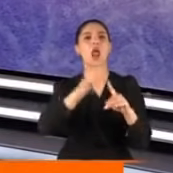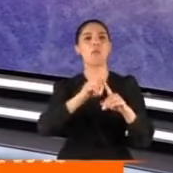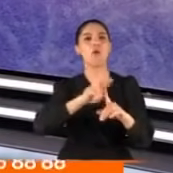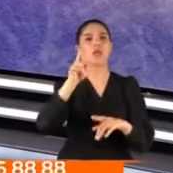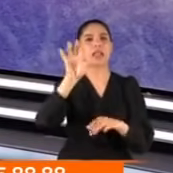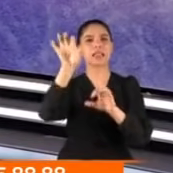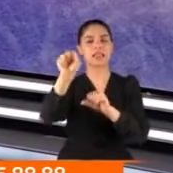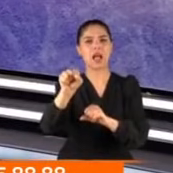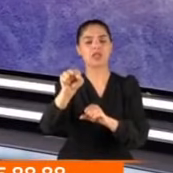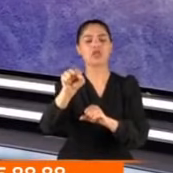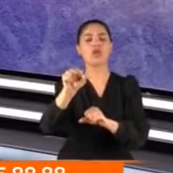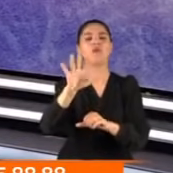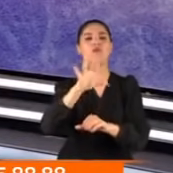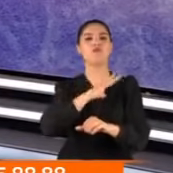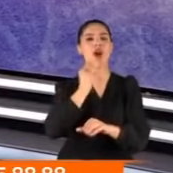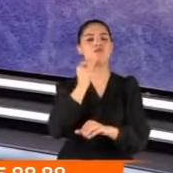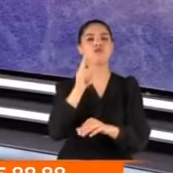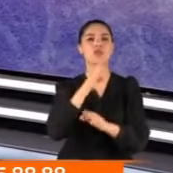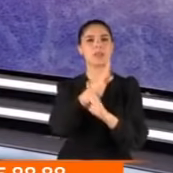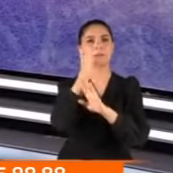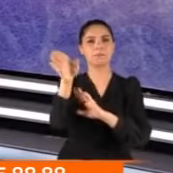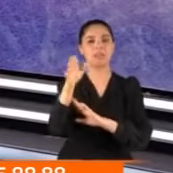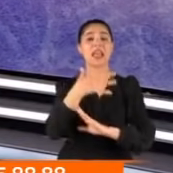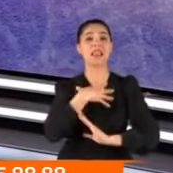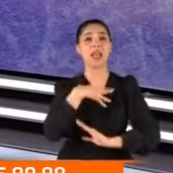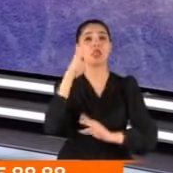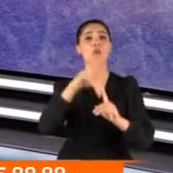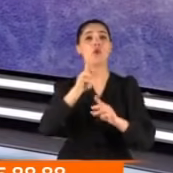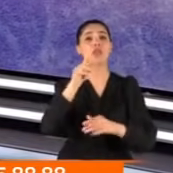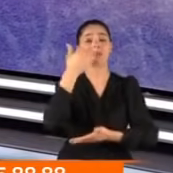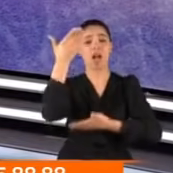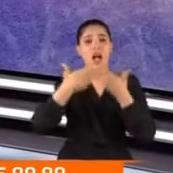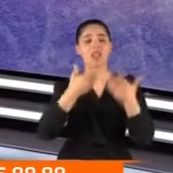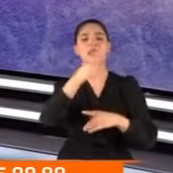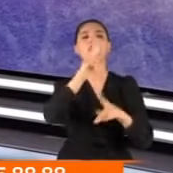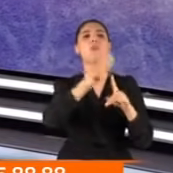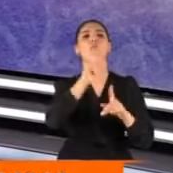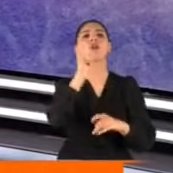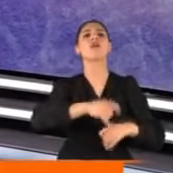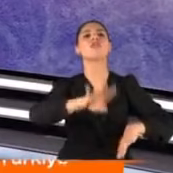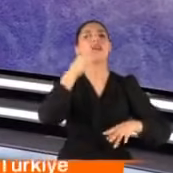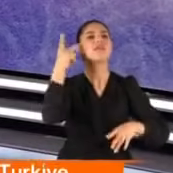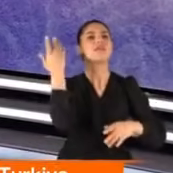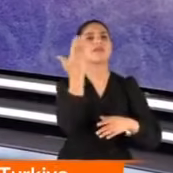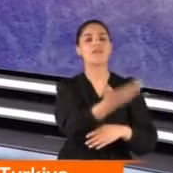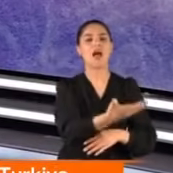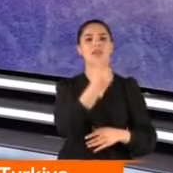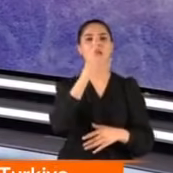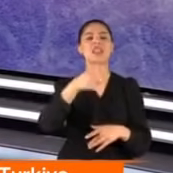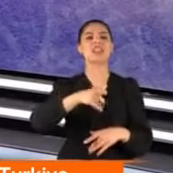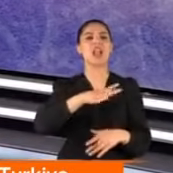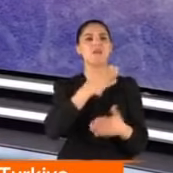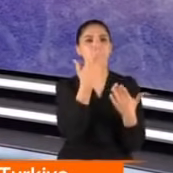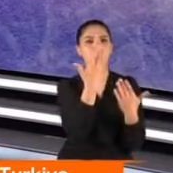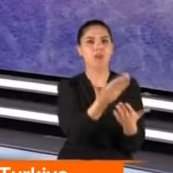vardı. Müşteri sıfatıyla oradaydı yani. Girdi içeriye. Kendini polis diye tanıtmıştı ama kimliği sahteydi. Yani polis değildi aslında. Buna rağmen silahı da